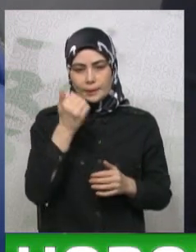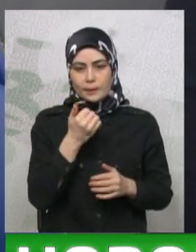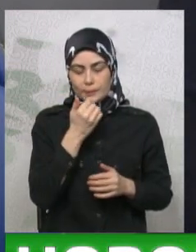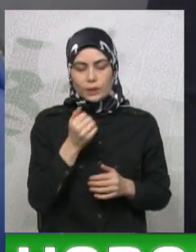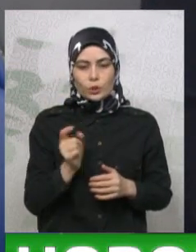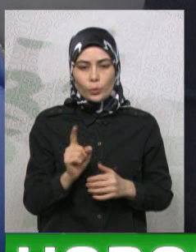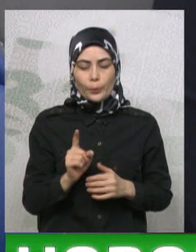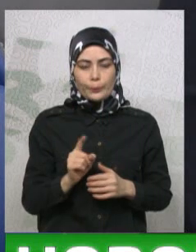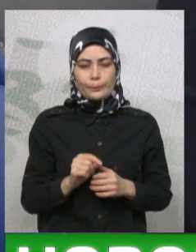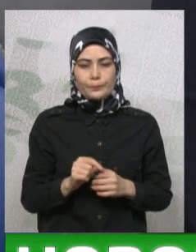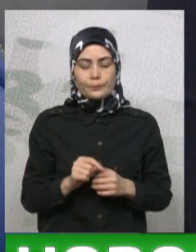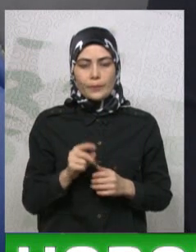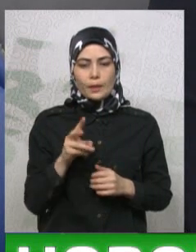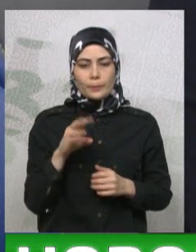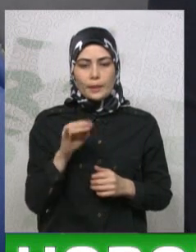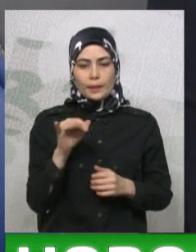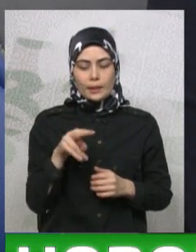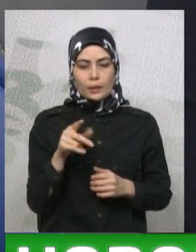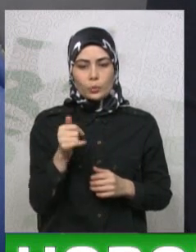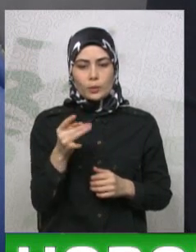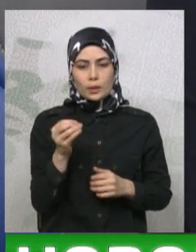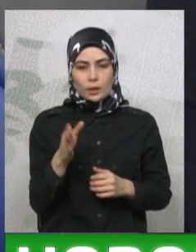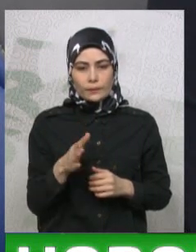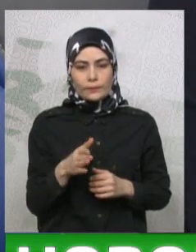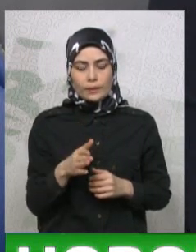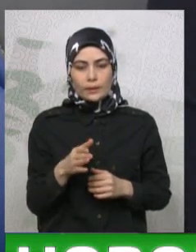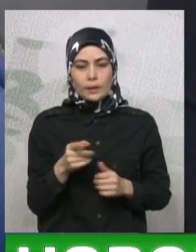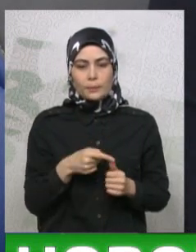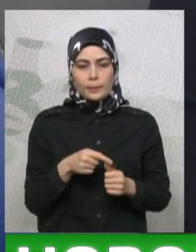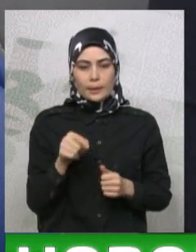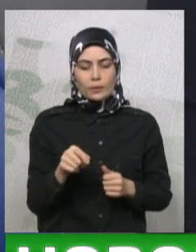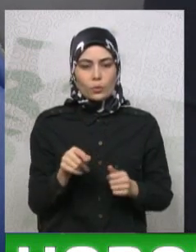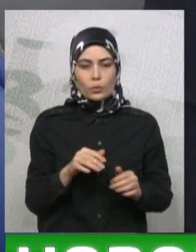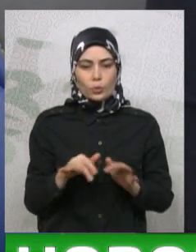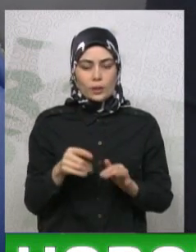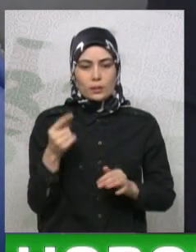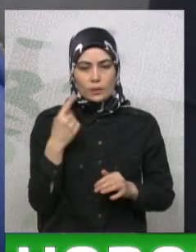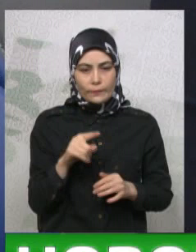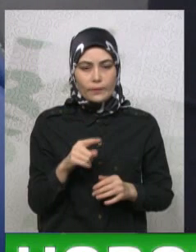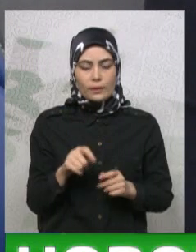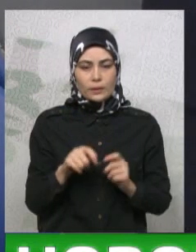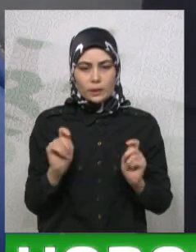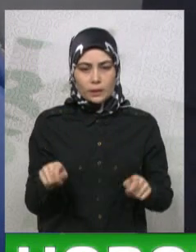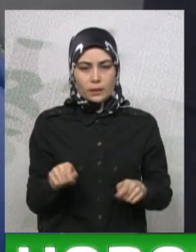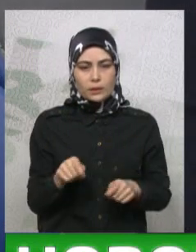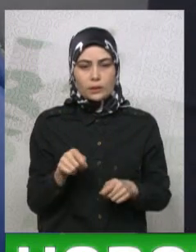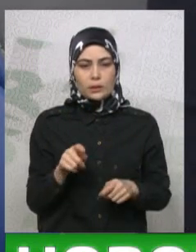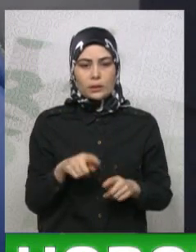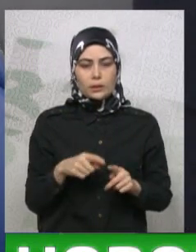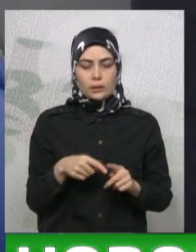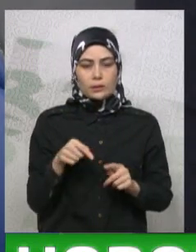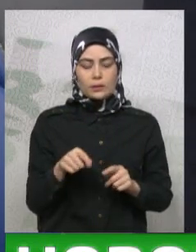что Михаил Свербекович вот именно организовал, именно сделал то, что мы сегодня